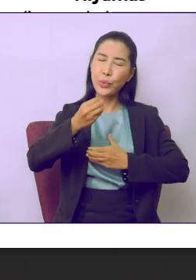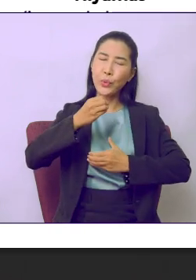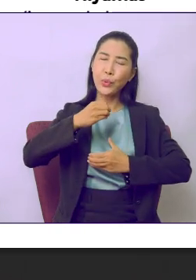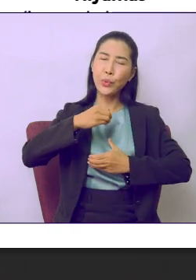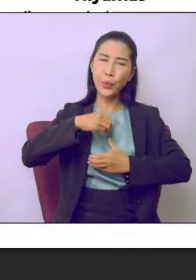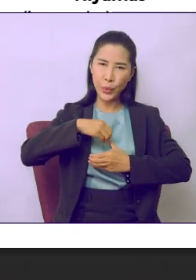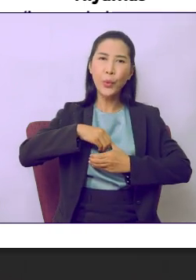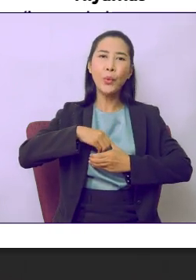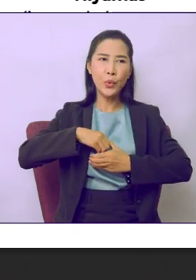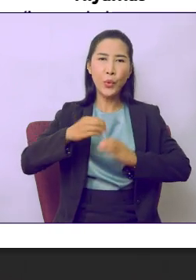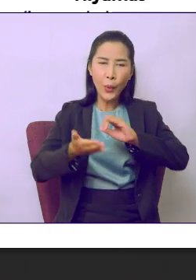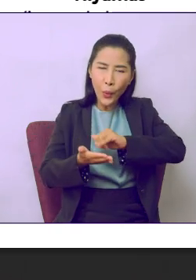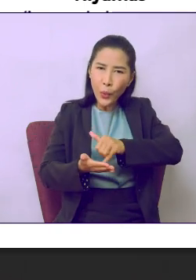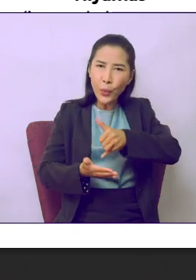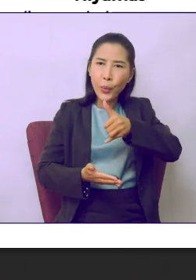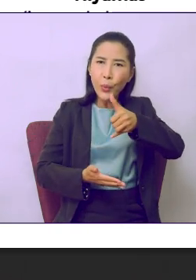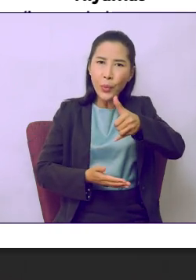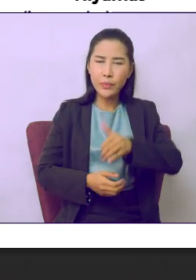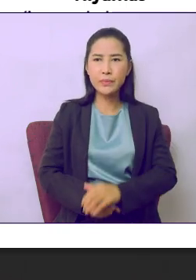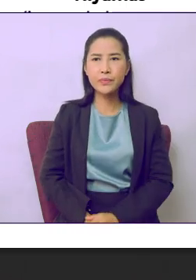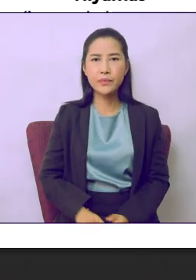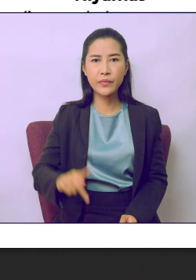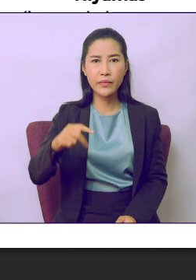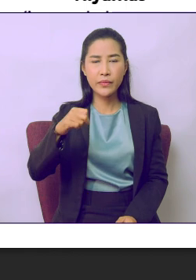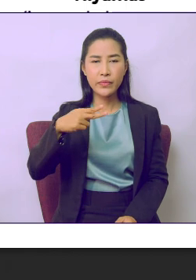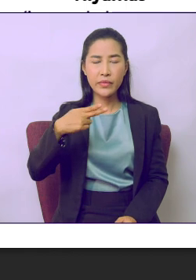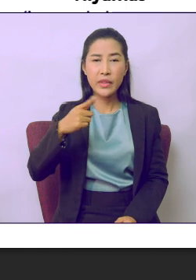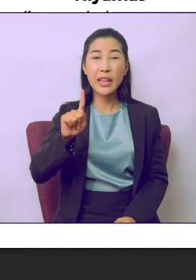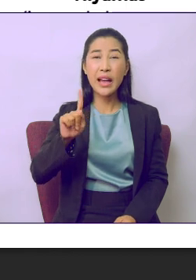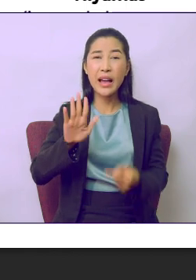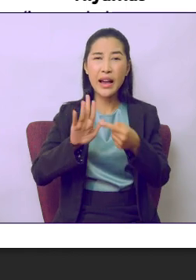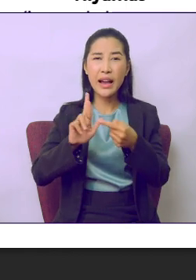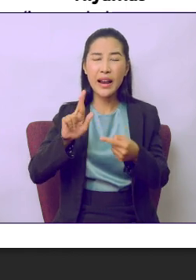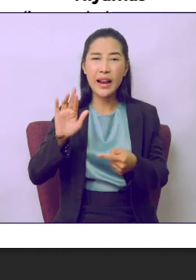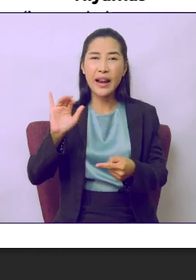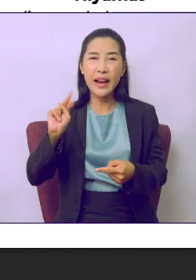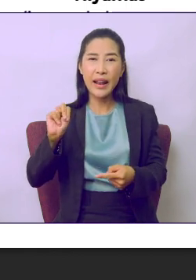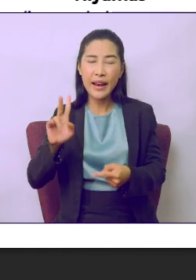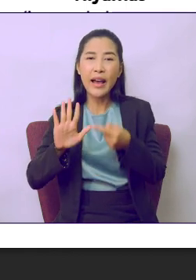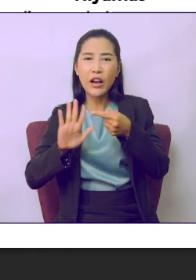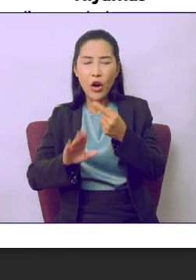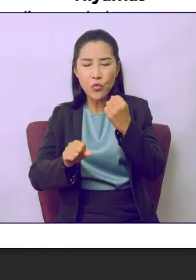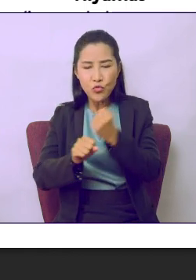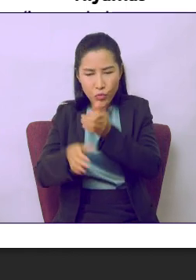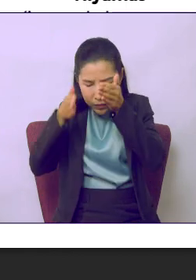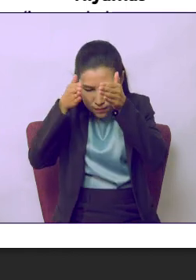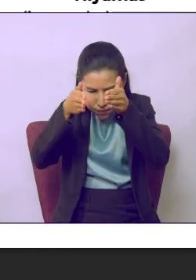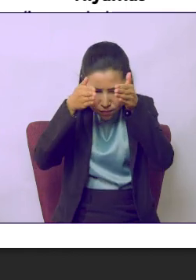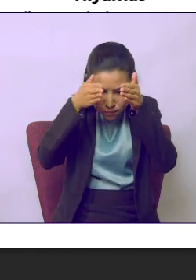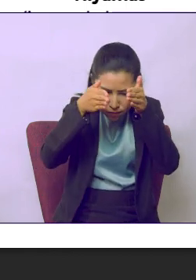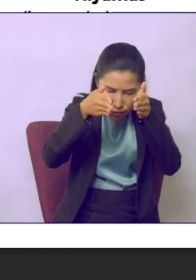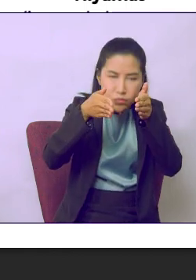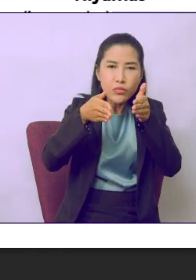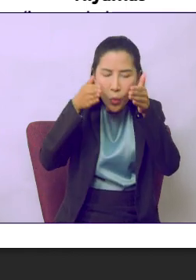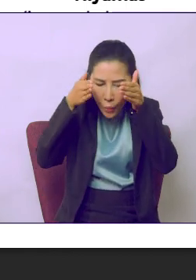เนี่ยให้สูงขึ้นนะครับธารณะนะครับก็คือการฝึกฝึกฝึกการจดจ่อนะครับอยู่กับสิ่งใดสิ่งหนึ่งนะครับจด